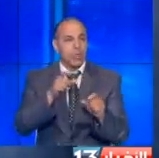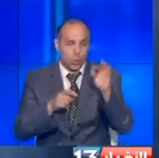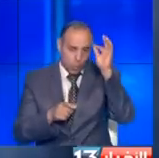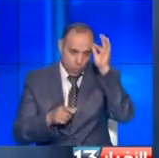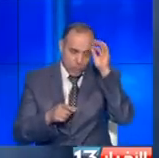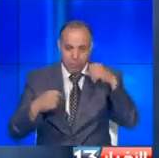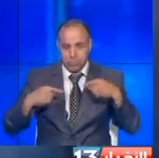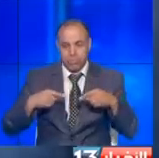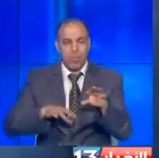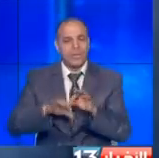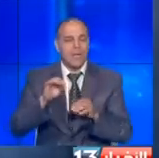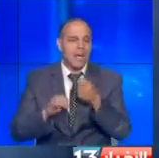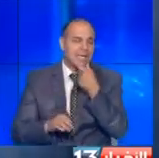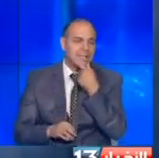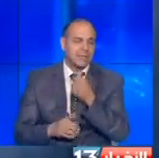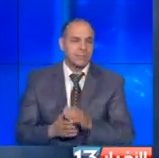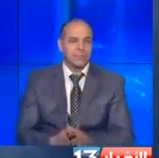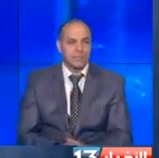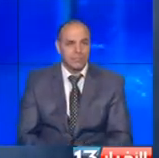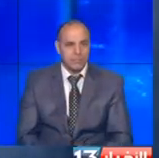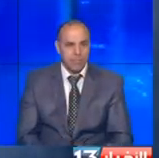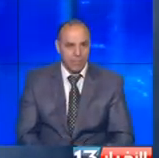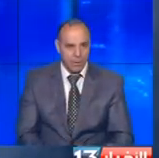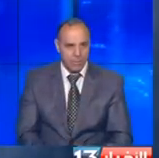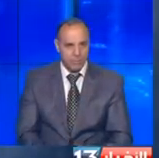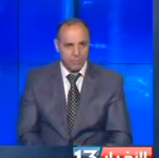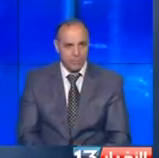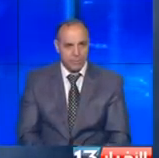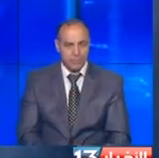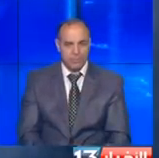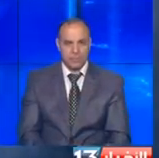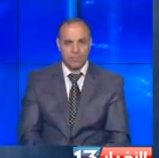الوطنية لملاقاة المنتخب الإنجليزي.